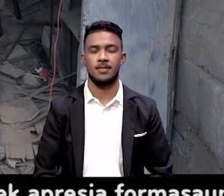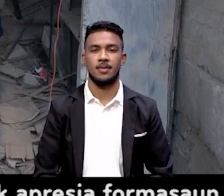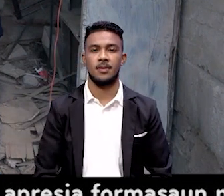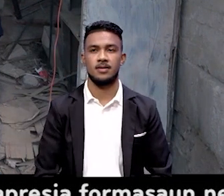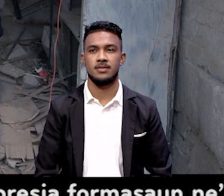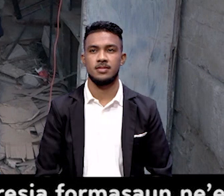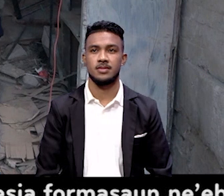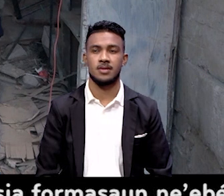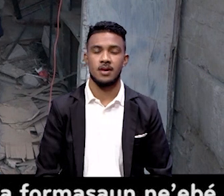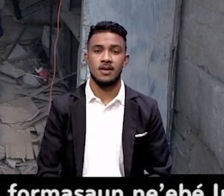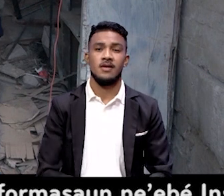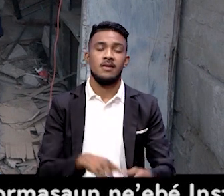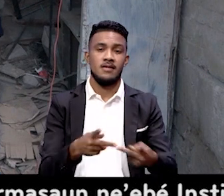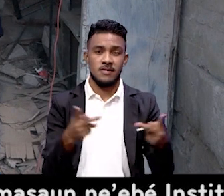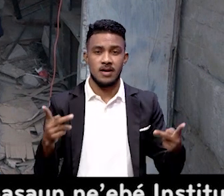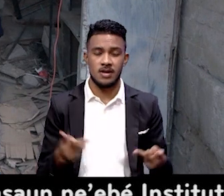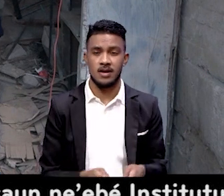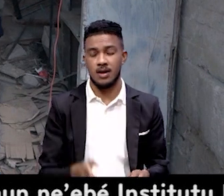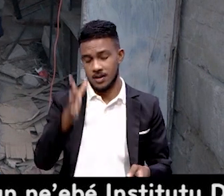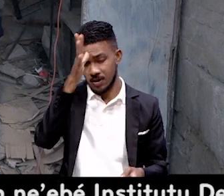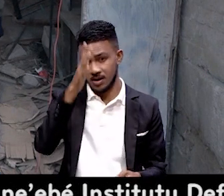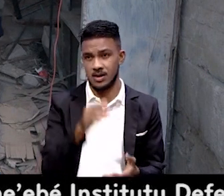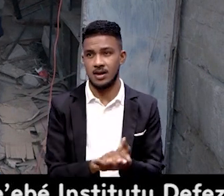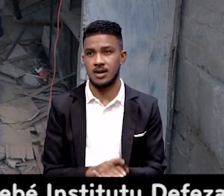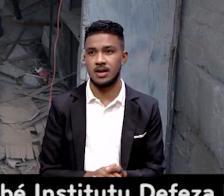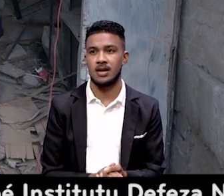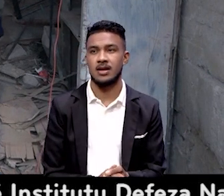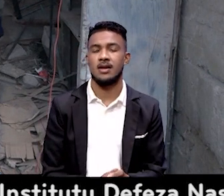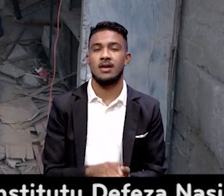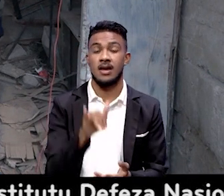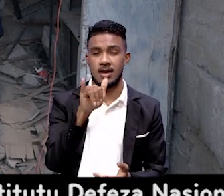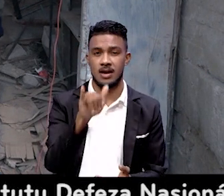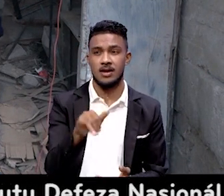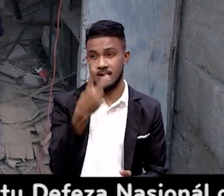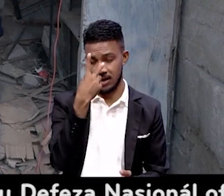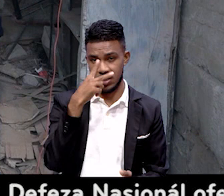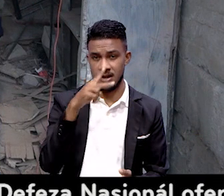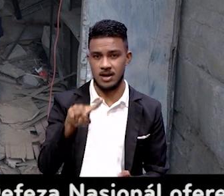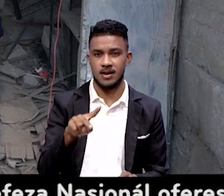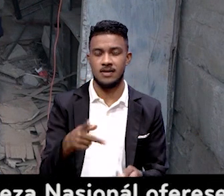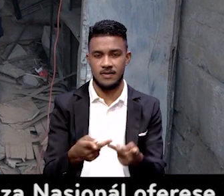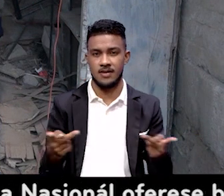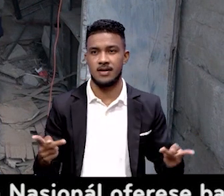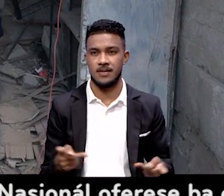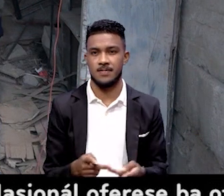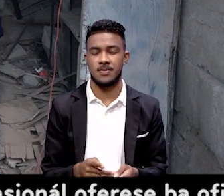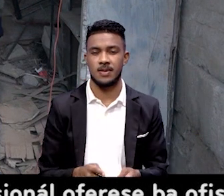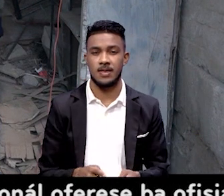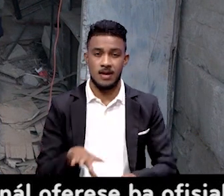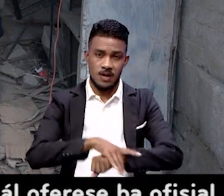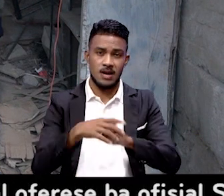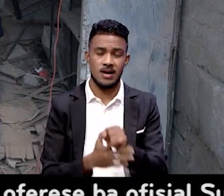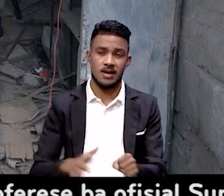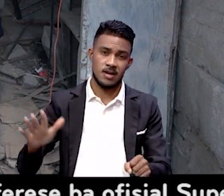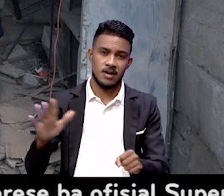Antam posisi orang apa ni ni? Ia itu ni orang hitung ni bawa ia los neka. Itu ane. Ulung badan ya, ayam badan. Antum ngerai takau si si